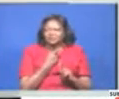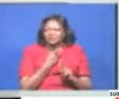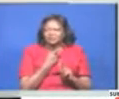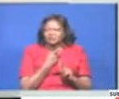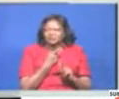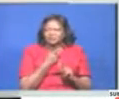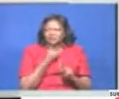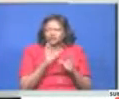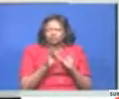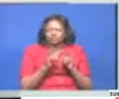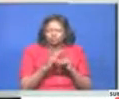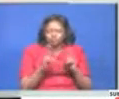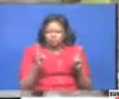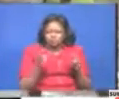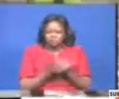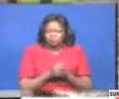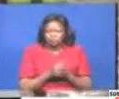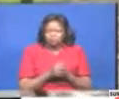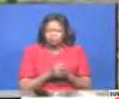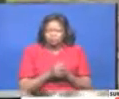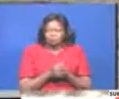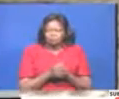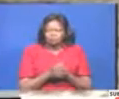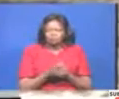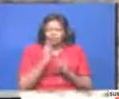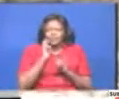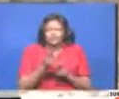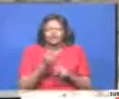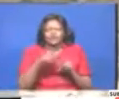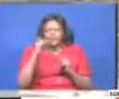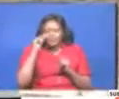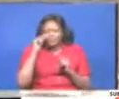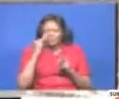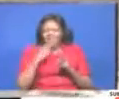atakayechaguliwa atakuwa rais wetu. Nikiripotia kutoka Mombasa, mimi ni Anburu.